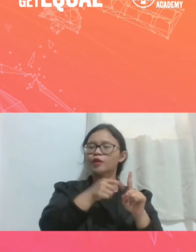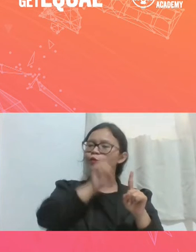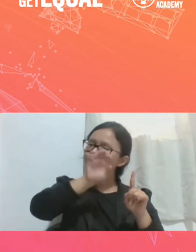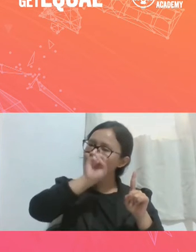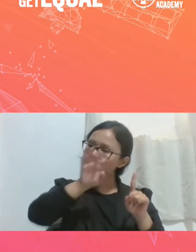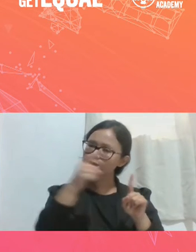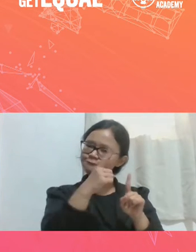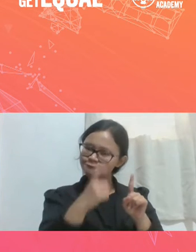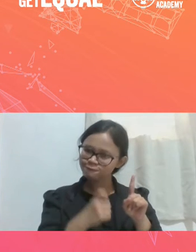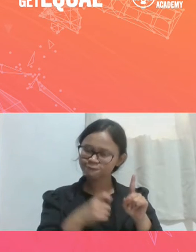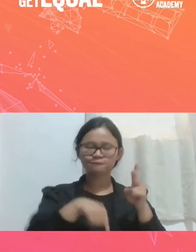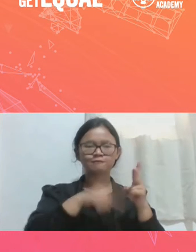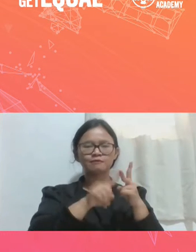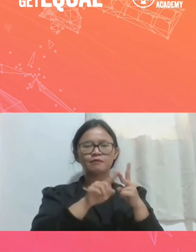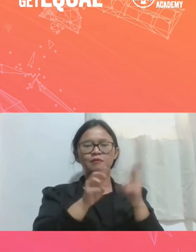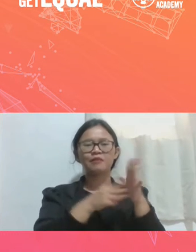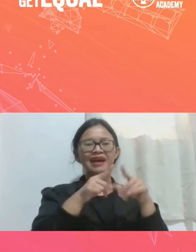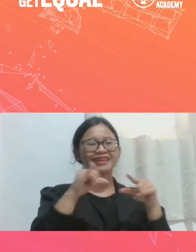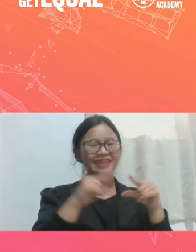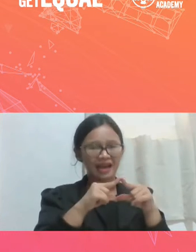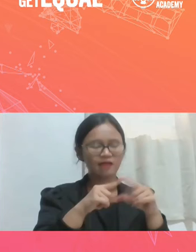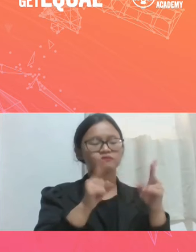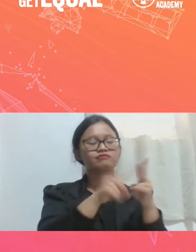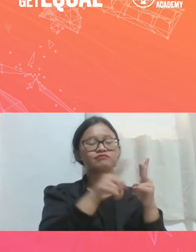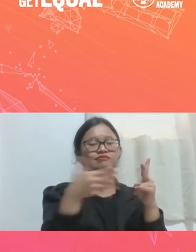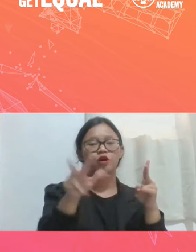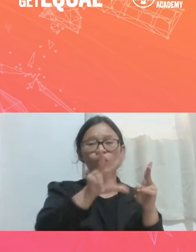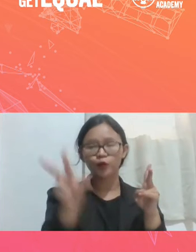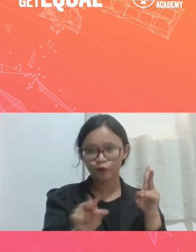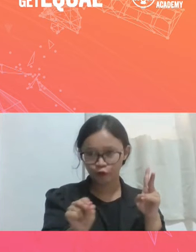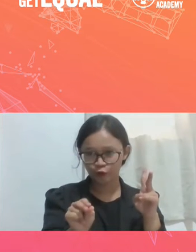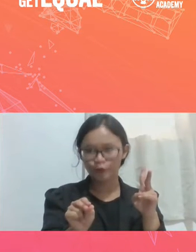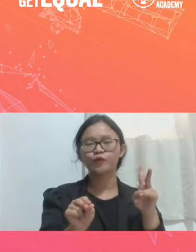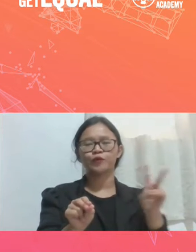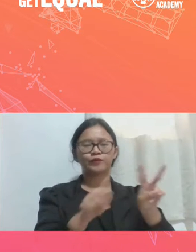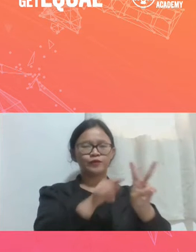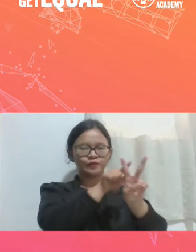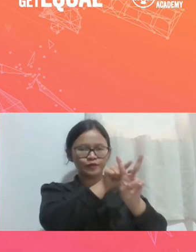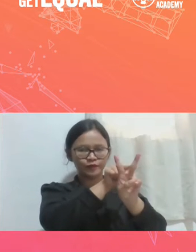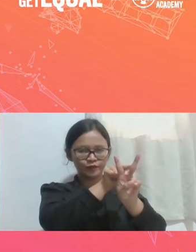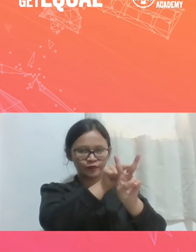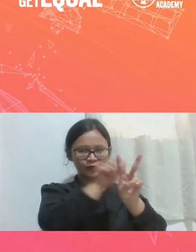Ibu Maria Barata dari Kementerian Komunikasi dan Informatika,